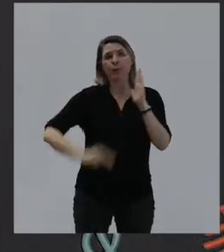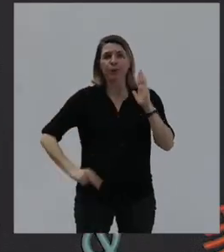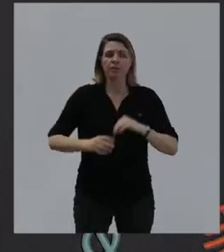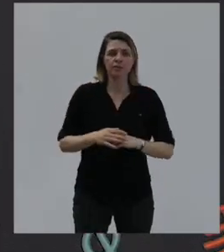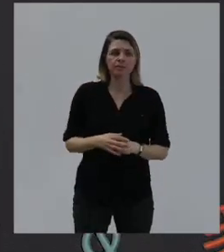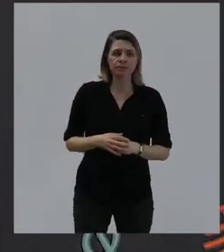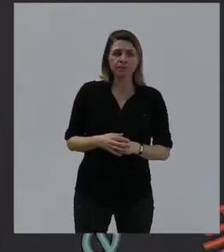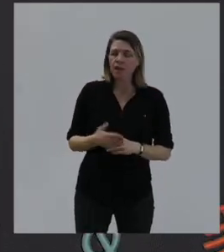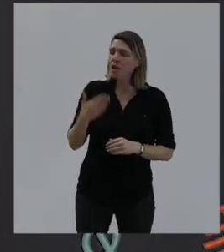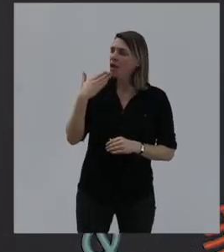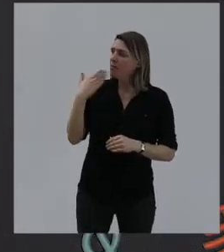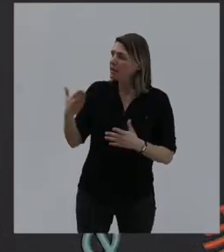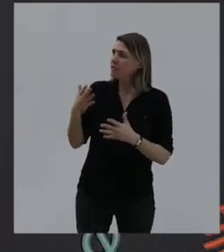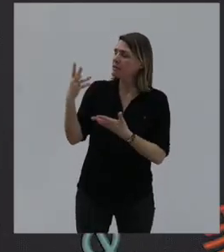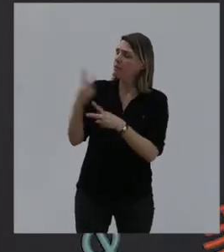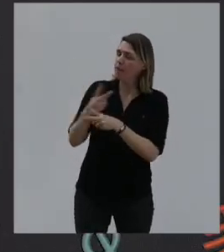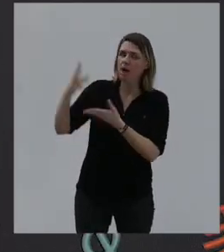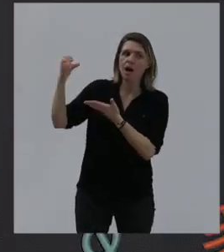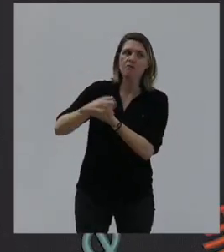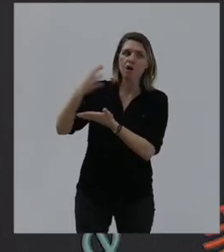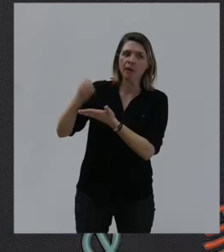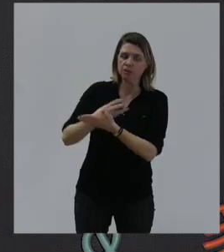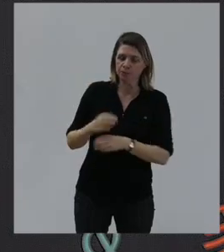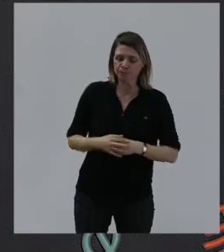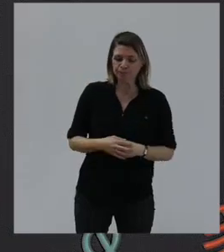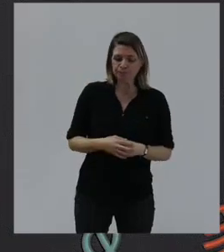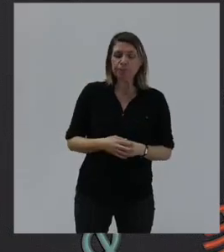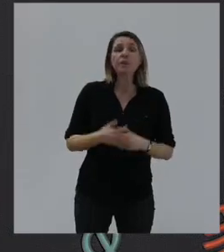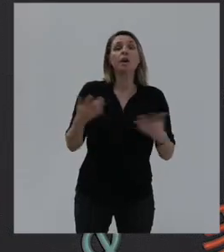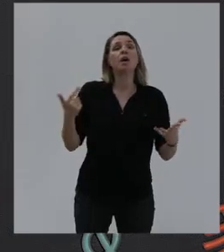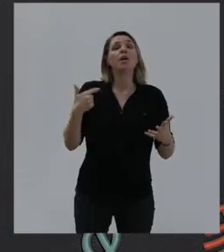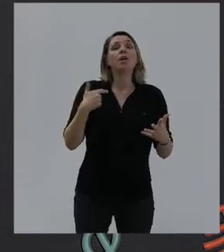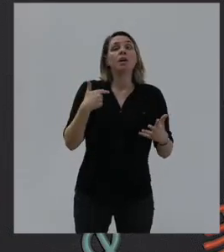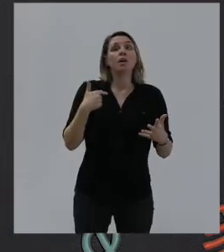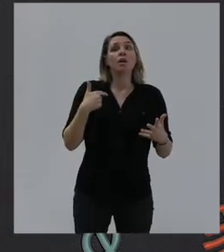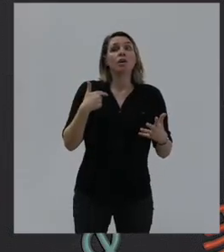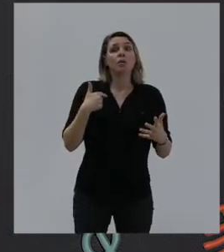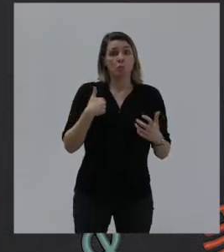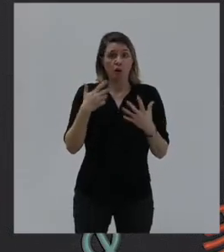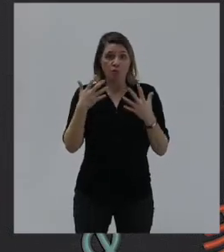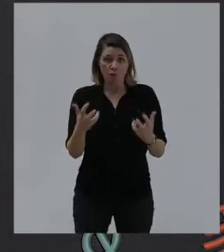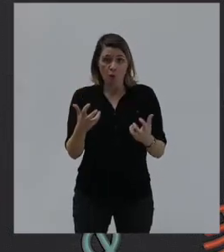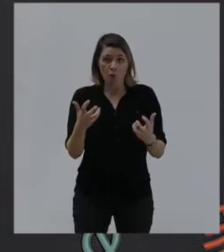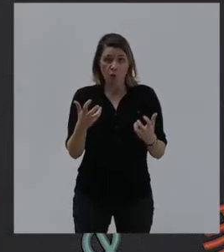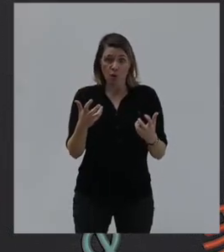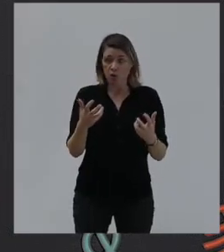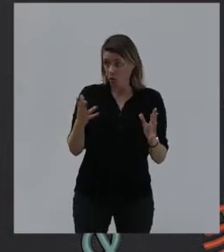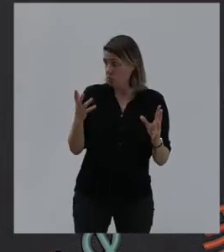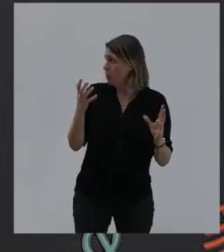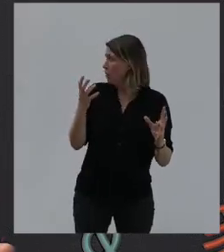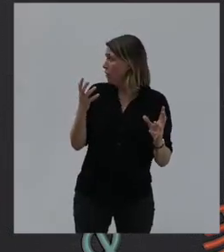Très bien, donc pas mal d'éléments déjà. Moi, ce que je souhaite déjà, peut-être avant tout, c'est de savoir si vous souhaitez